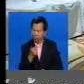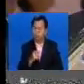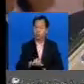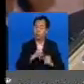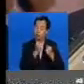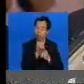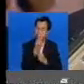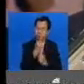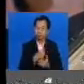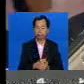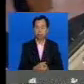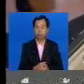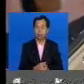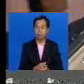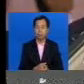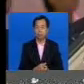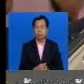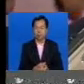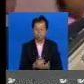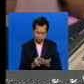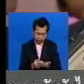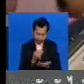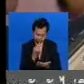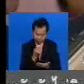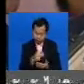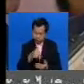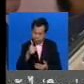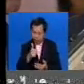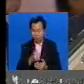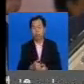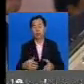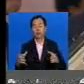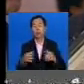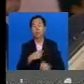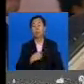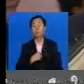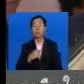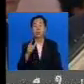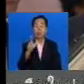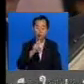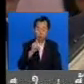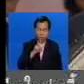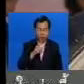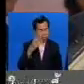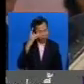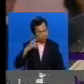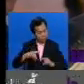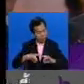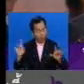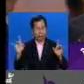ง ถ้าศึกษาดูดีๆพันธมิตรไม่เห็นด้วยกับระบบพรรคการเมืองต่อต้านระบบพรรคการเมืองด้วย